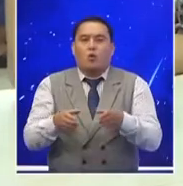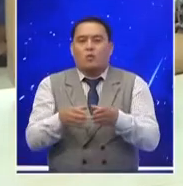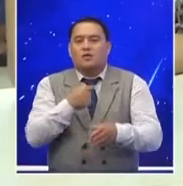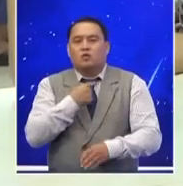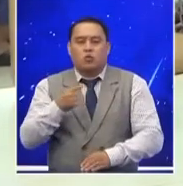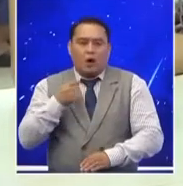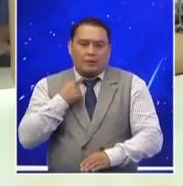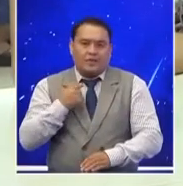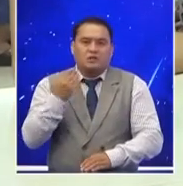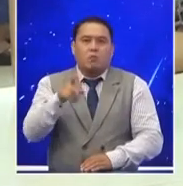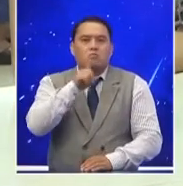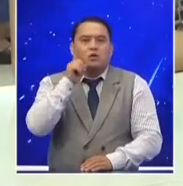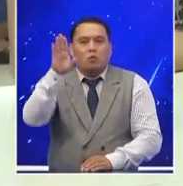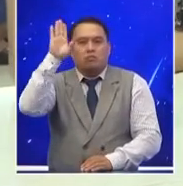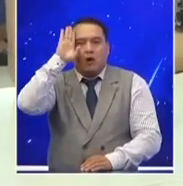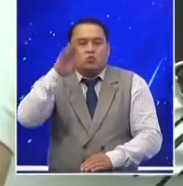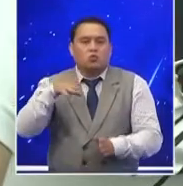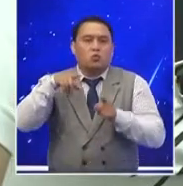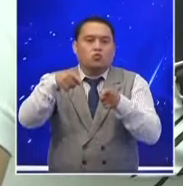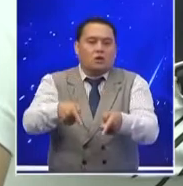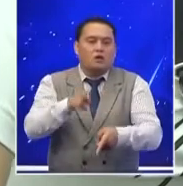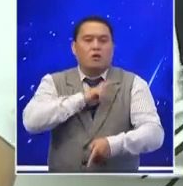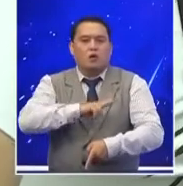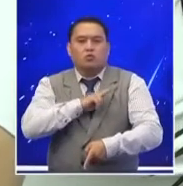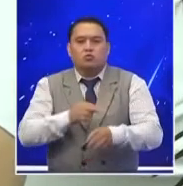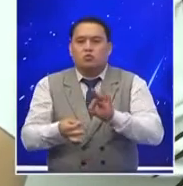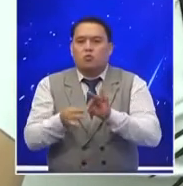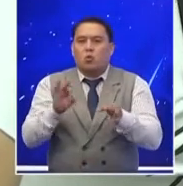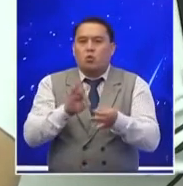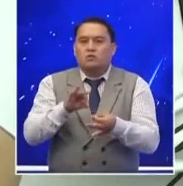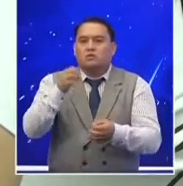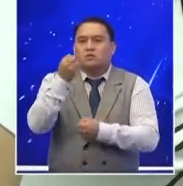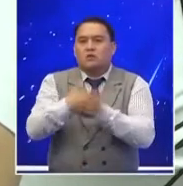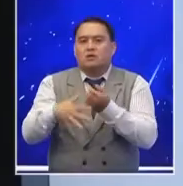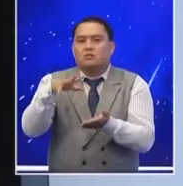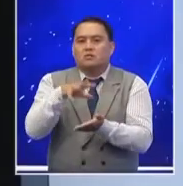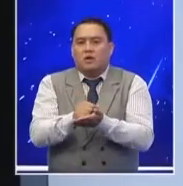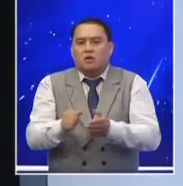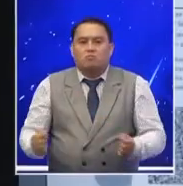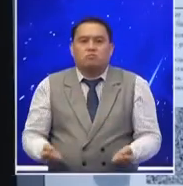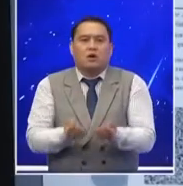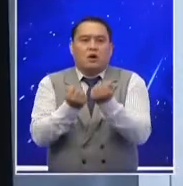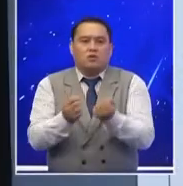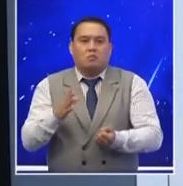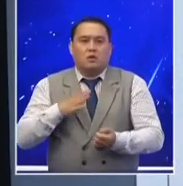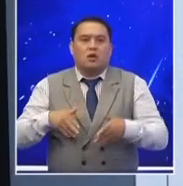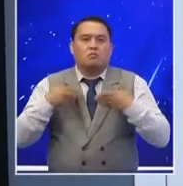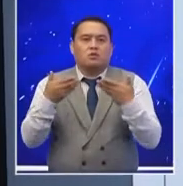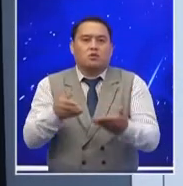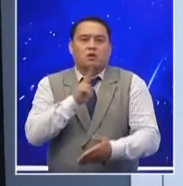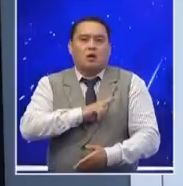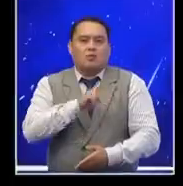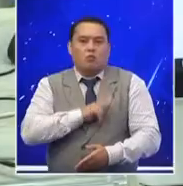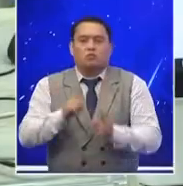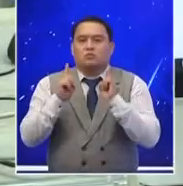Талдыкурган. По словам молодого парня, устроиться сюда ему не составило труда. В центре занятости, куда он обратился за поддержкой, ему предложили эту работу, на